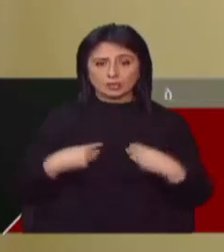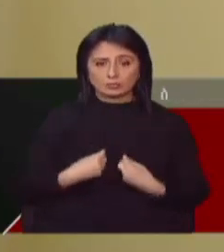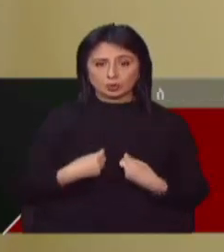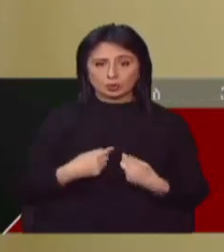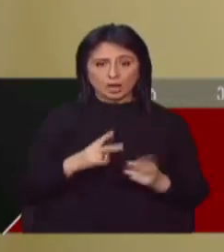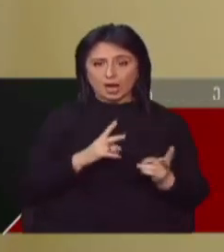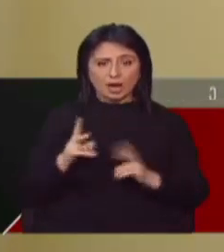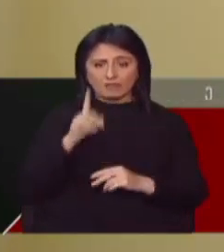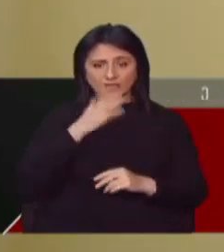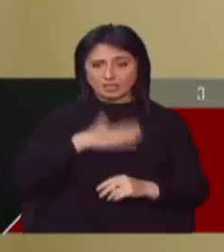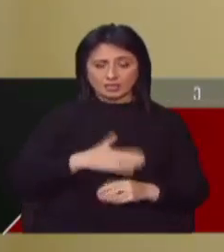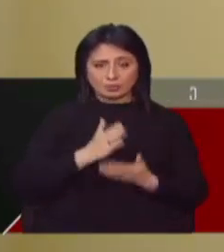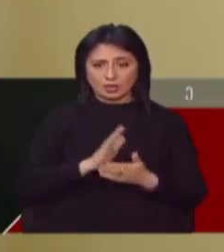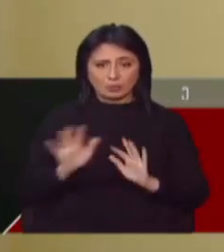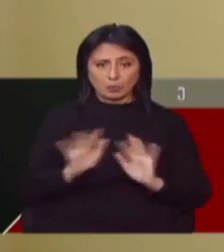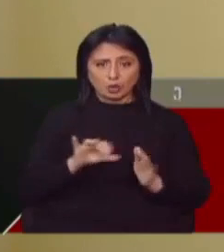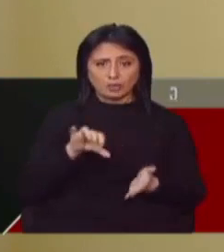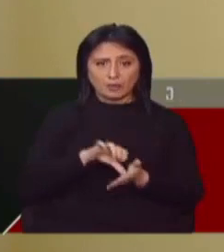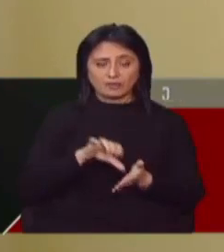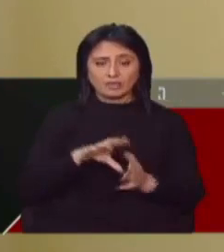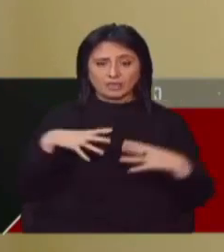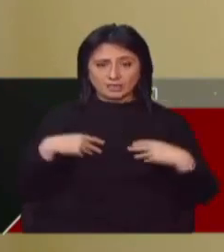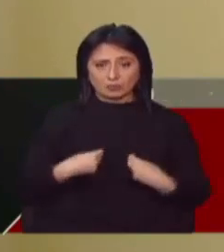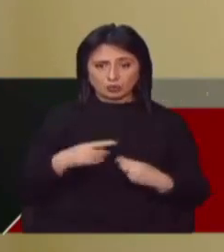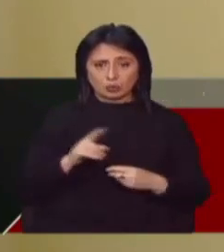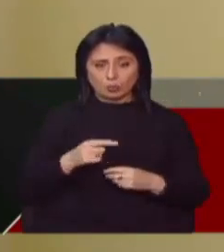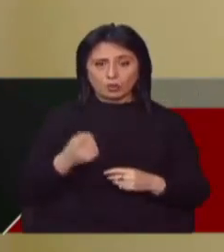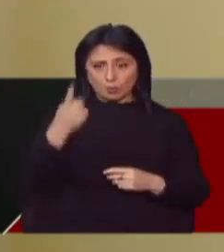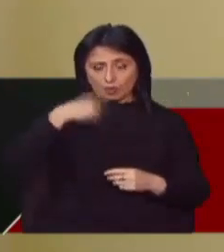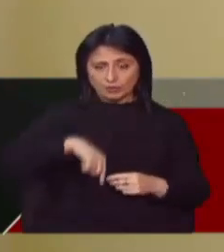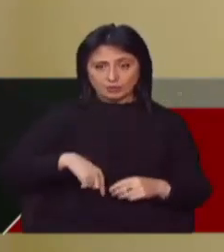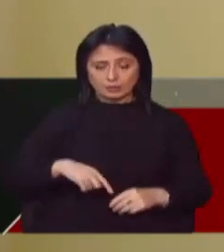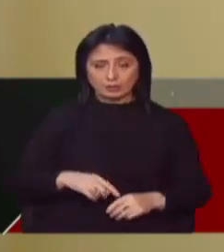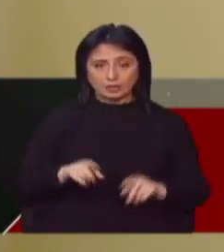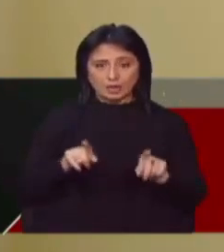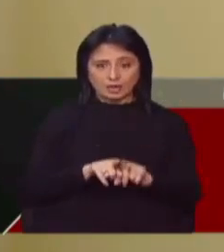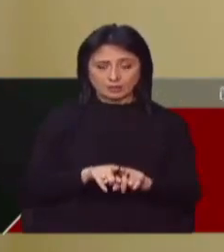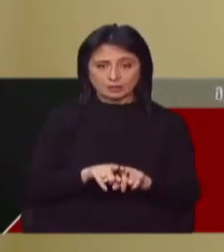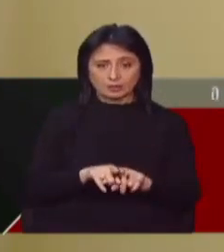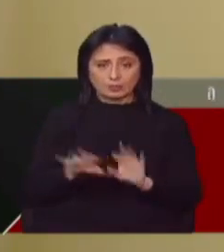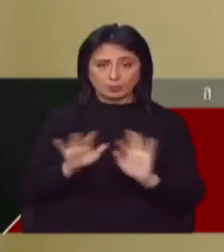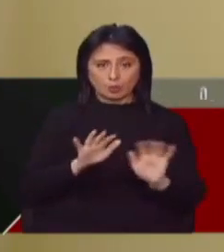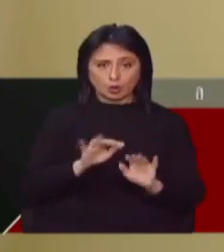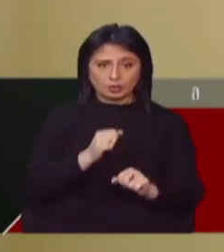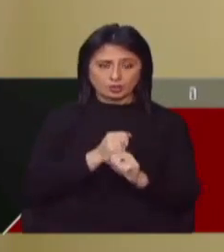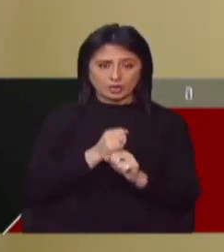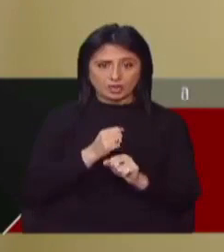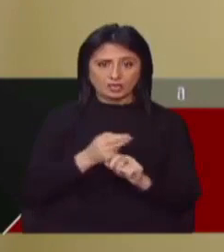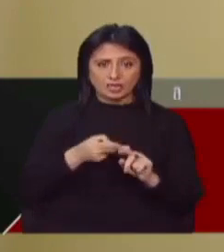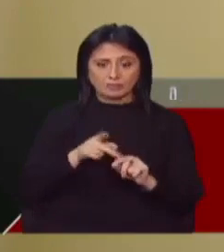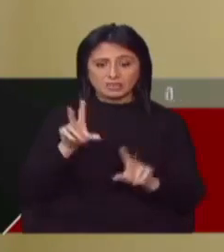Samtuharua, ara ustu s-a sia monoara, li s-a plus și monațiile obas, samtuharua, moguiția, aseti procedură bi samotskeba,